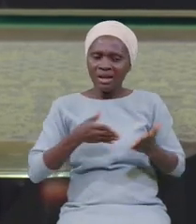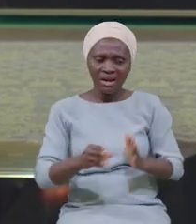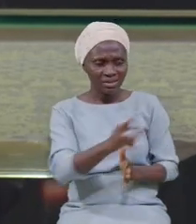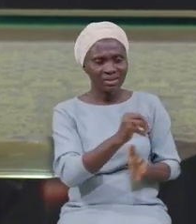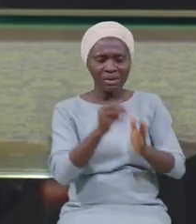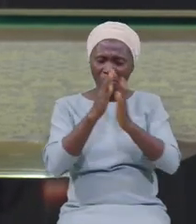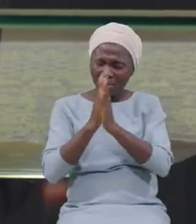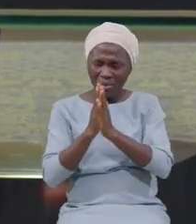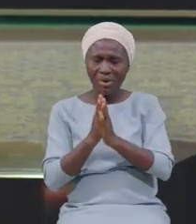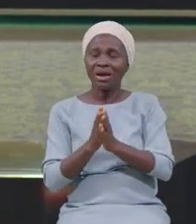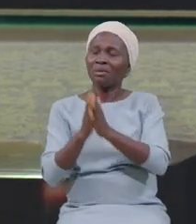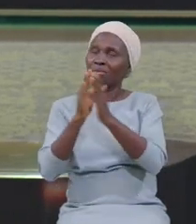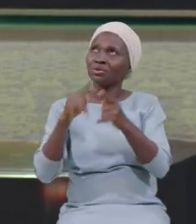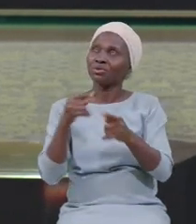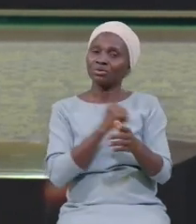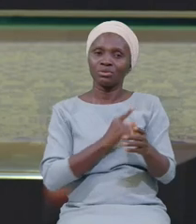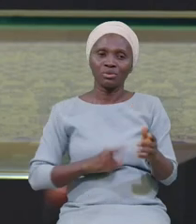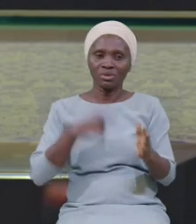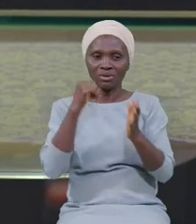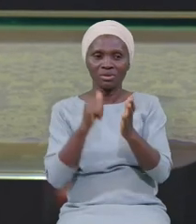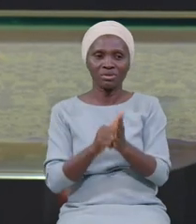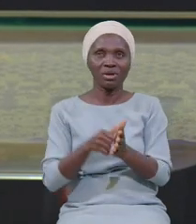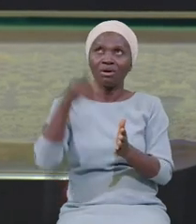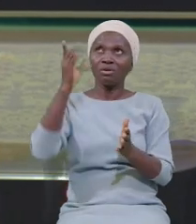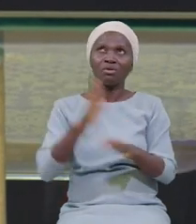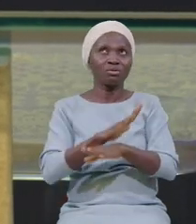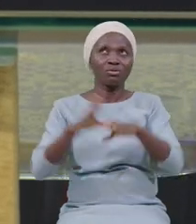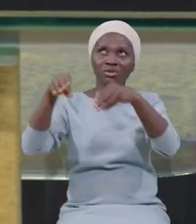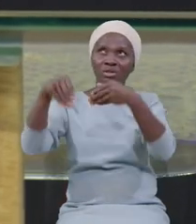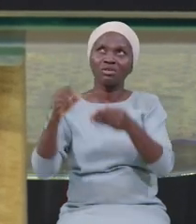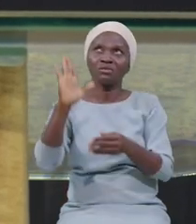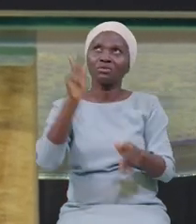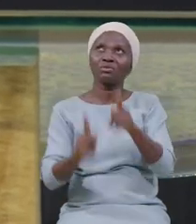ton héritage à l'opprobre, aux railleries des nations.